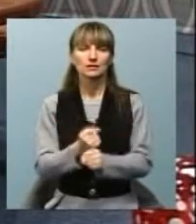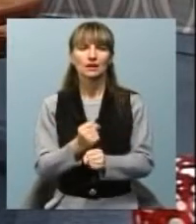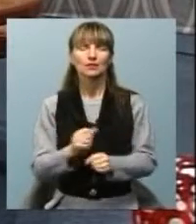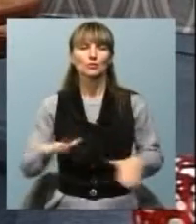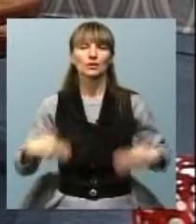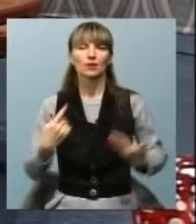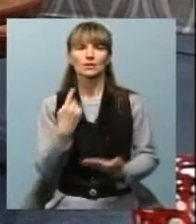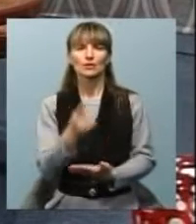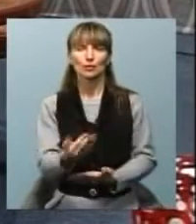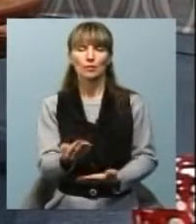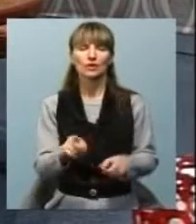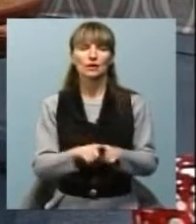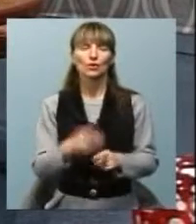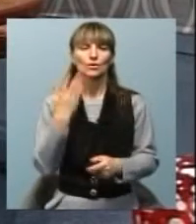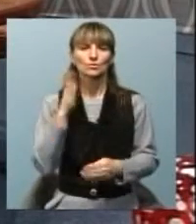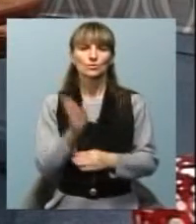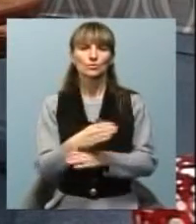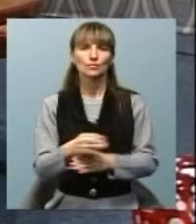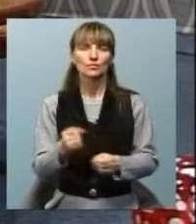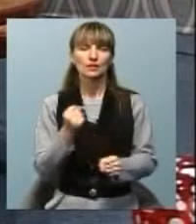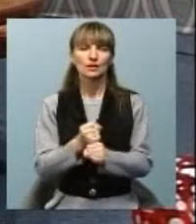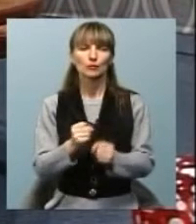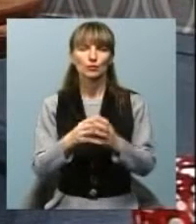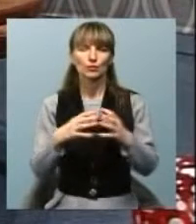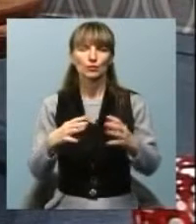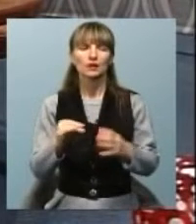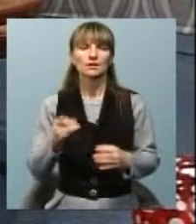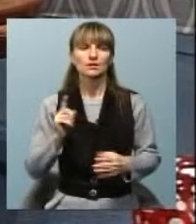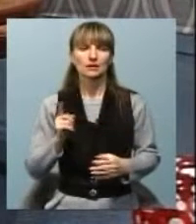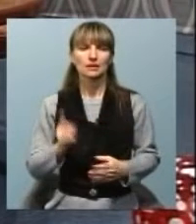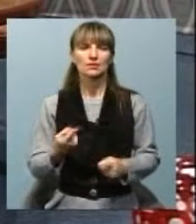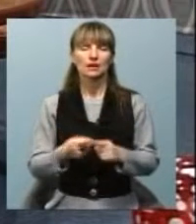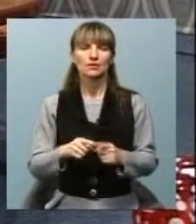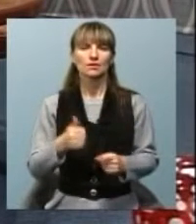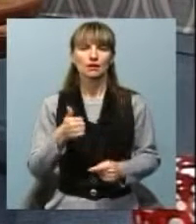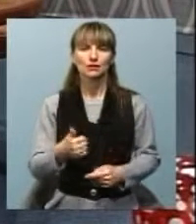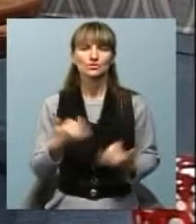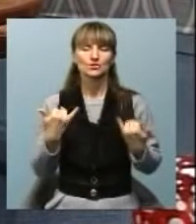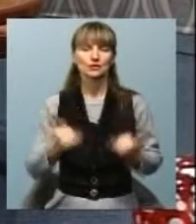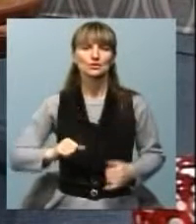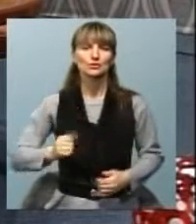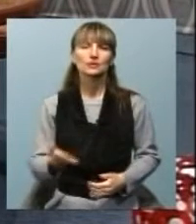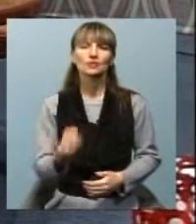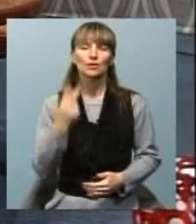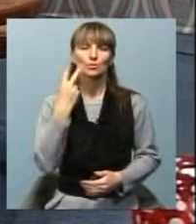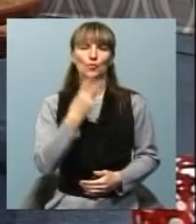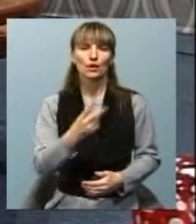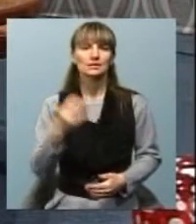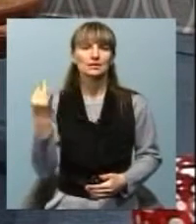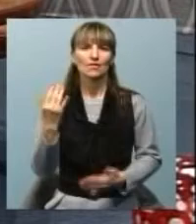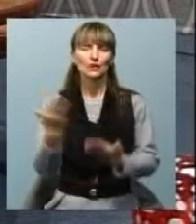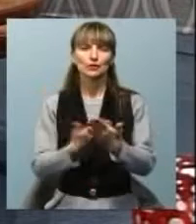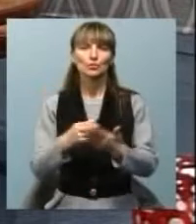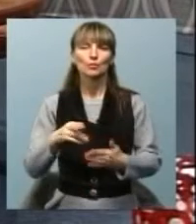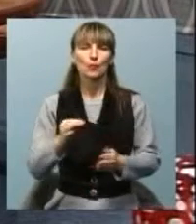тобі також колись прогулятися, попускати мильні бульбашки, і дійсно це таки захопливо. Ну а прямо зараз, друзі, давайте і поглянемо цікавий